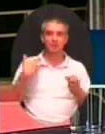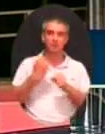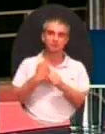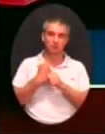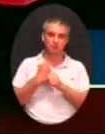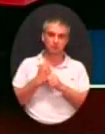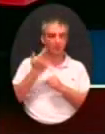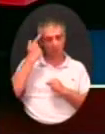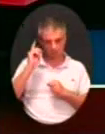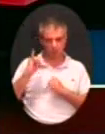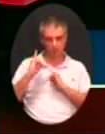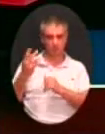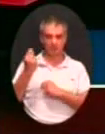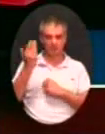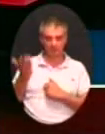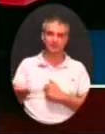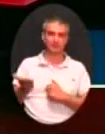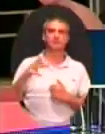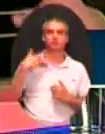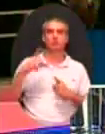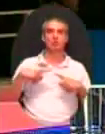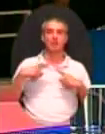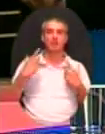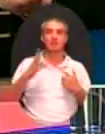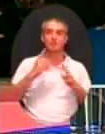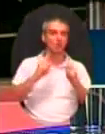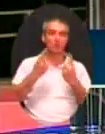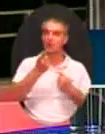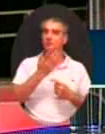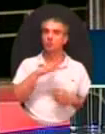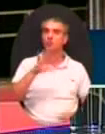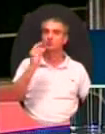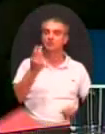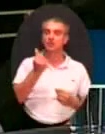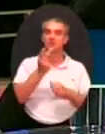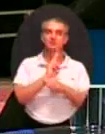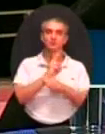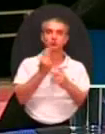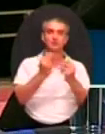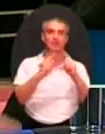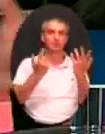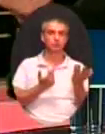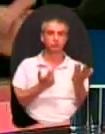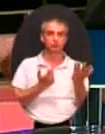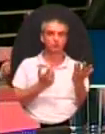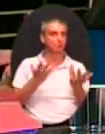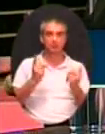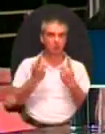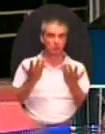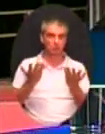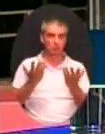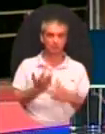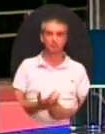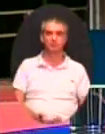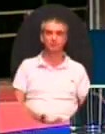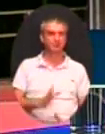לעשות? לדאוג שיהיה לו כסף, שיהיה לו לחיות. לא, אבל, מה קורה אם מוצאים כסף מזויף אצל מישהו? אבל חבר'ה, מי שיש לו